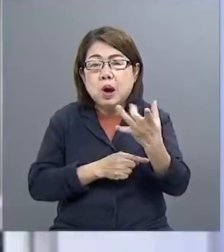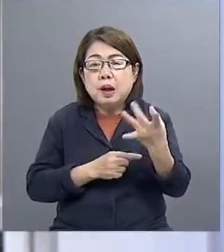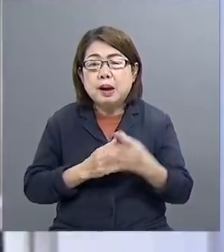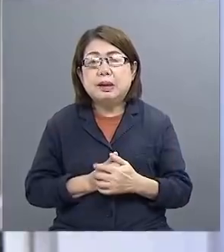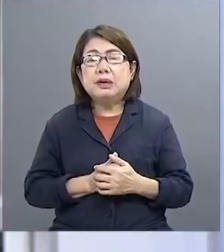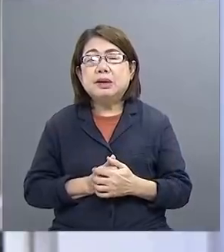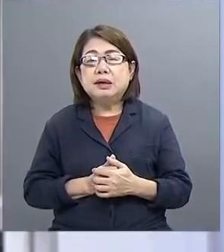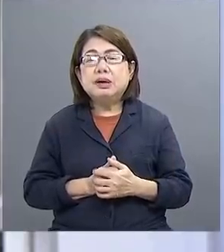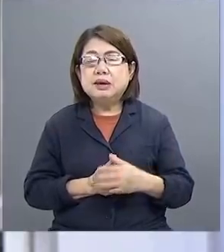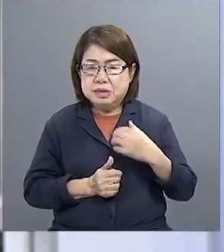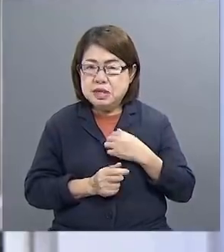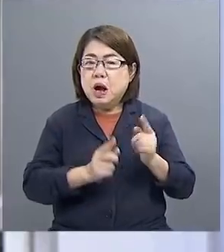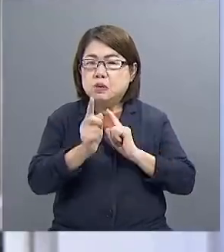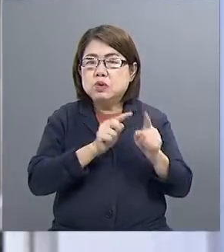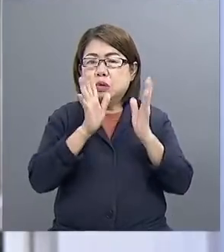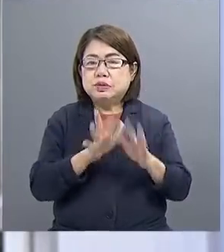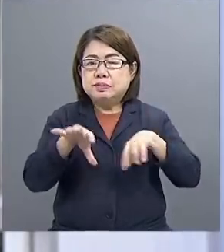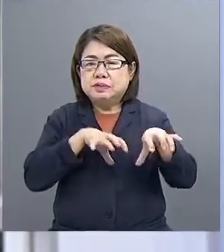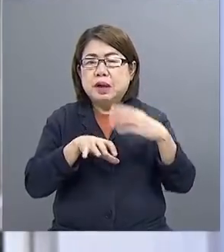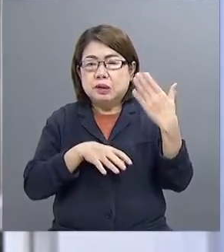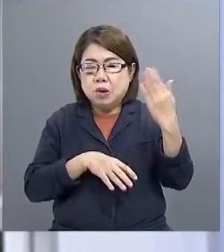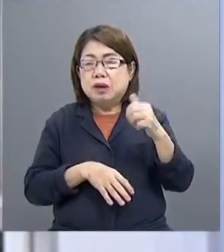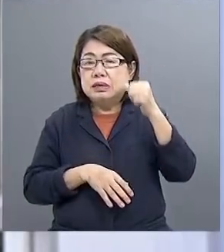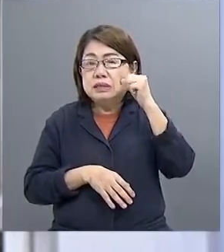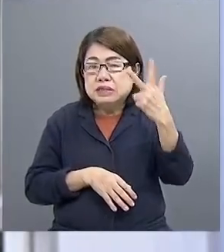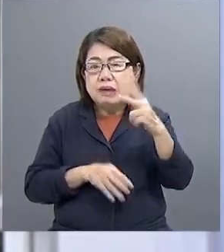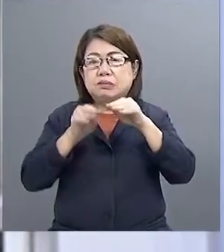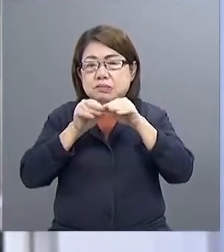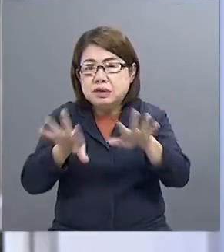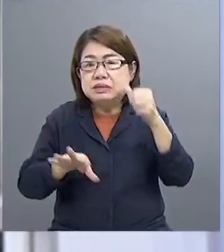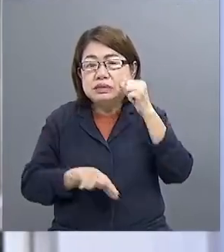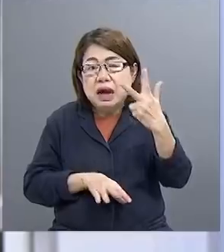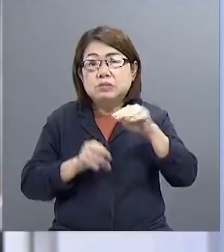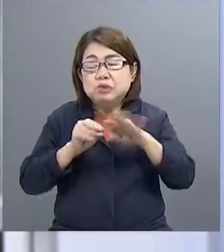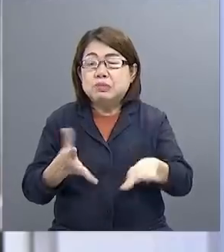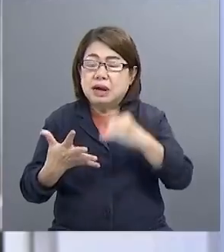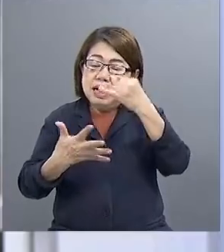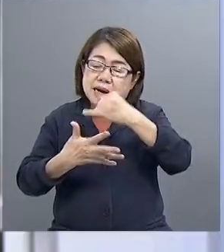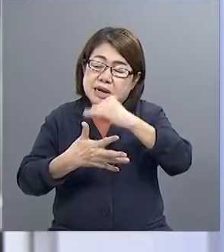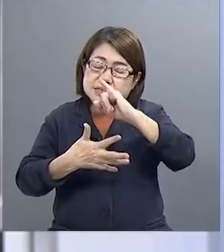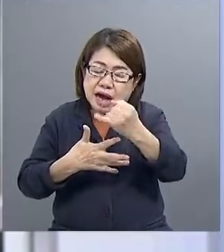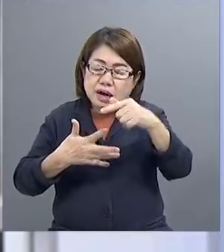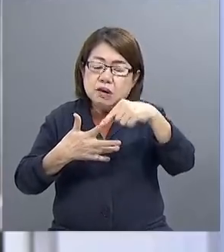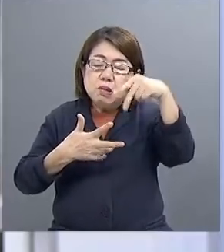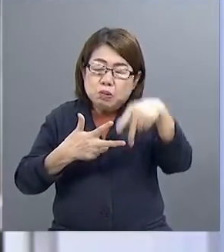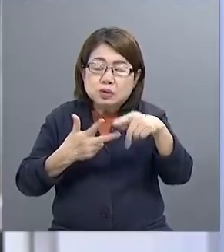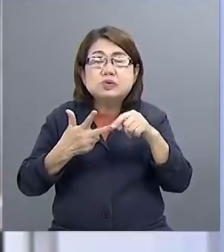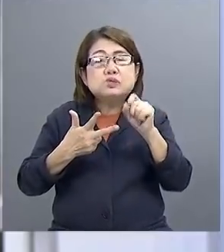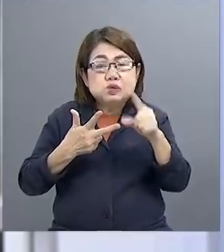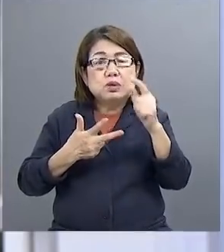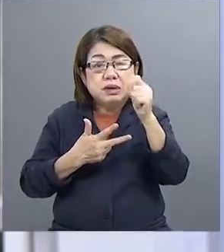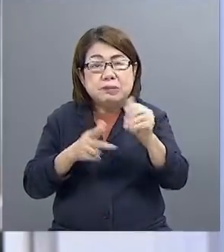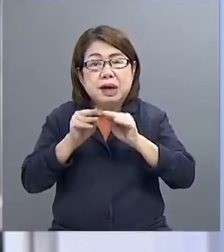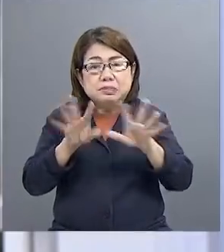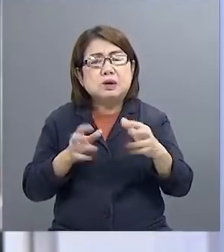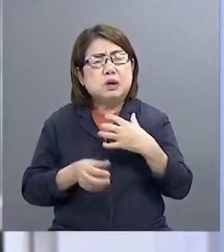นะว่าจริงๆแล้วเนี่ย 3วันครั้งนะครับนะจันทร์พุธศุกร์อะไรอย่างเงี้ยแต่ว่าหนุกหนะมันสนุกขึ้นแบบอยากให้มันมีทีกว่านี้